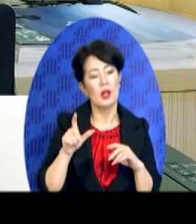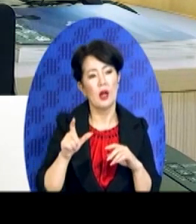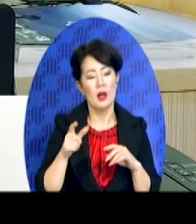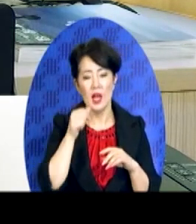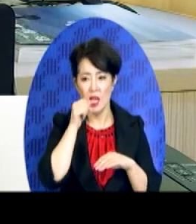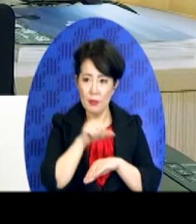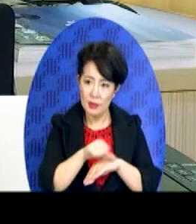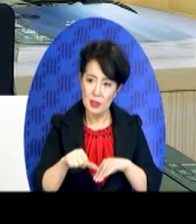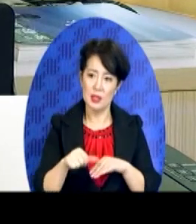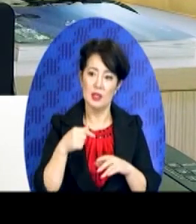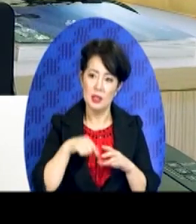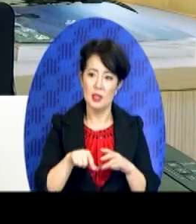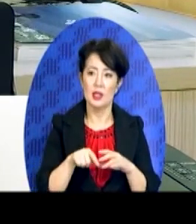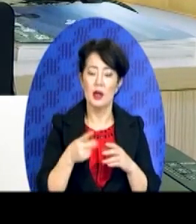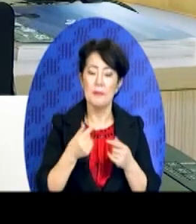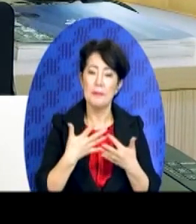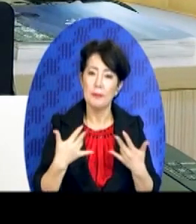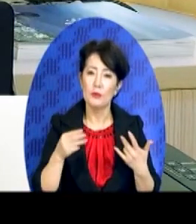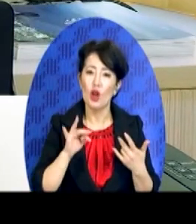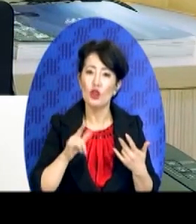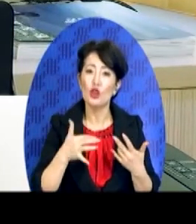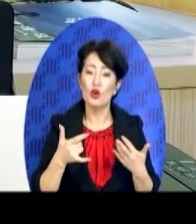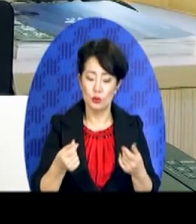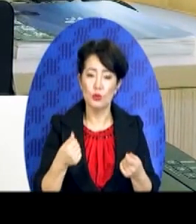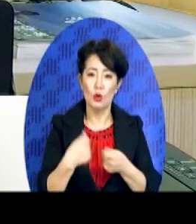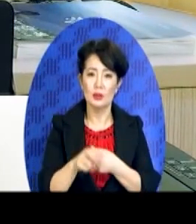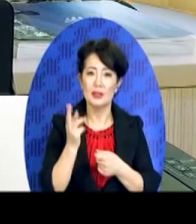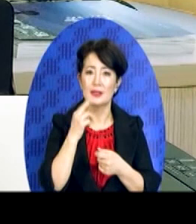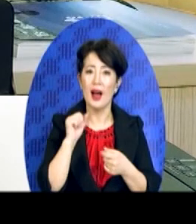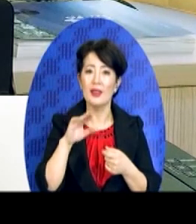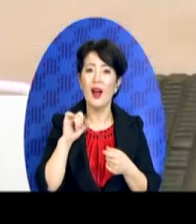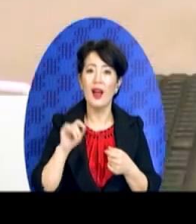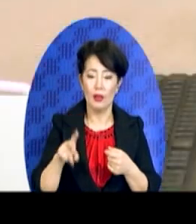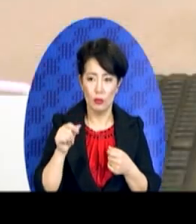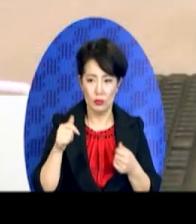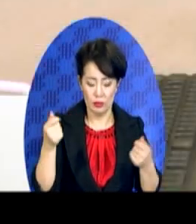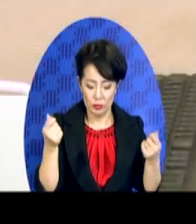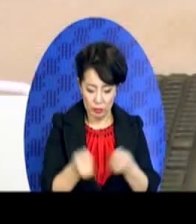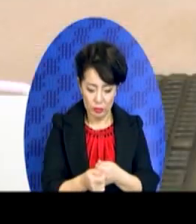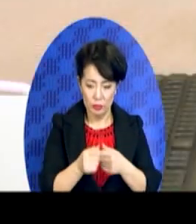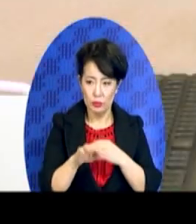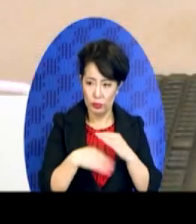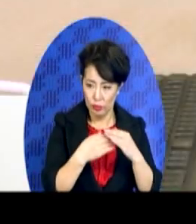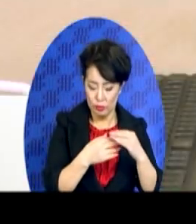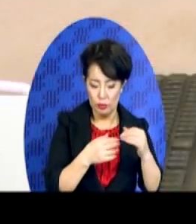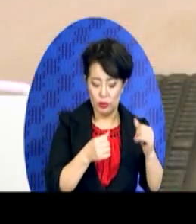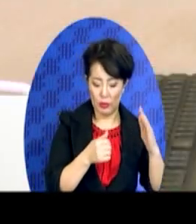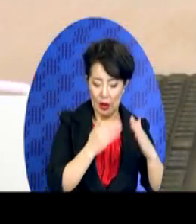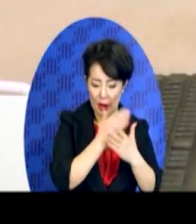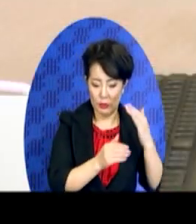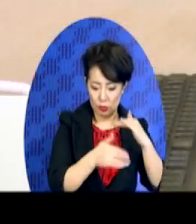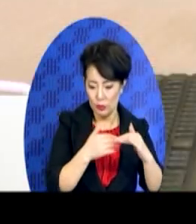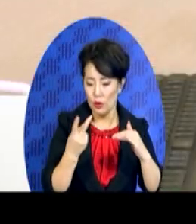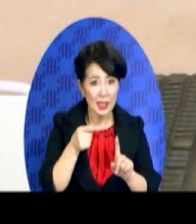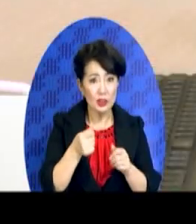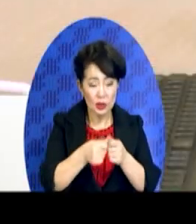мэс заслын одоо тийм багаж тоног төхөөрөмж дүгдэг тийм даатгал байдаг. Тэр даатгалаас орж ирдэг. Ингээд үндсэндээ бол